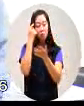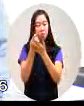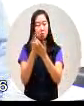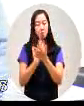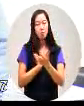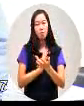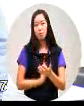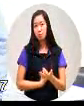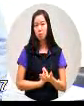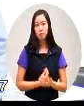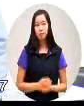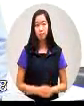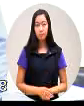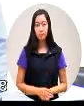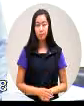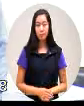不好